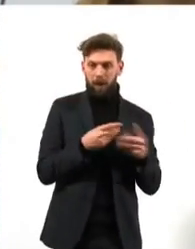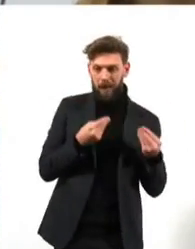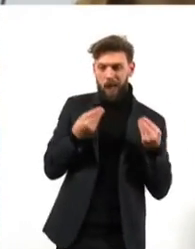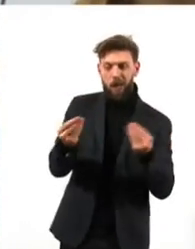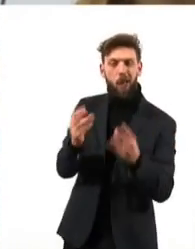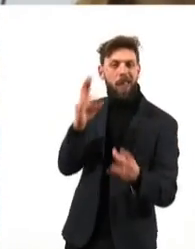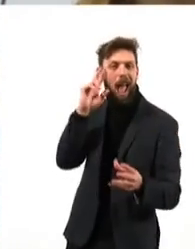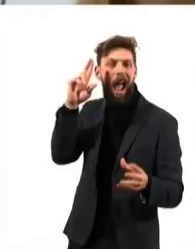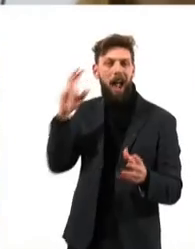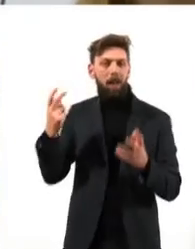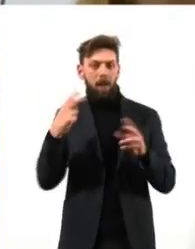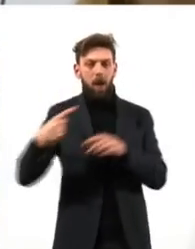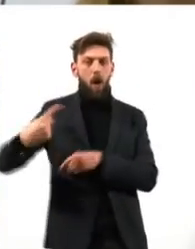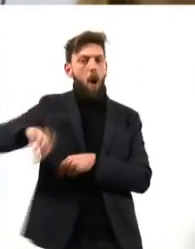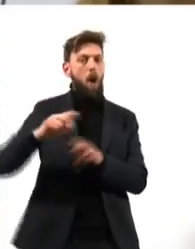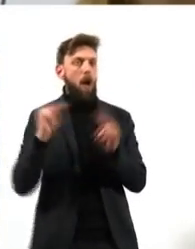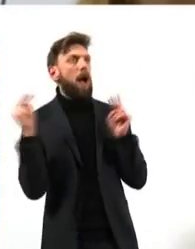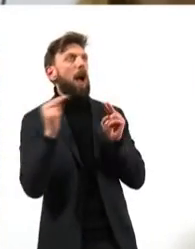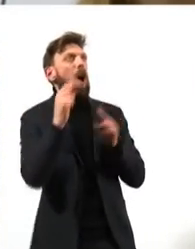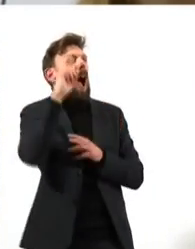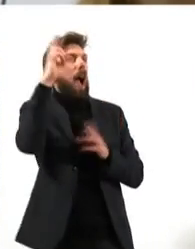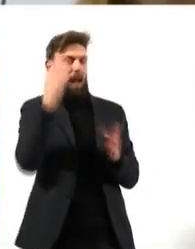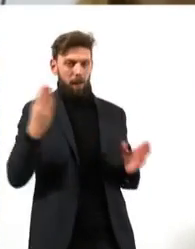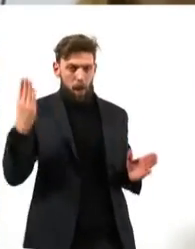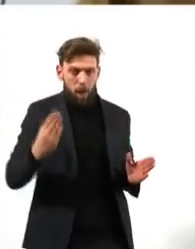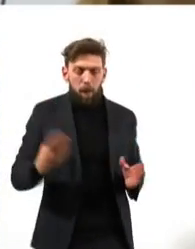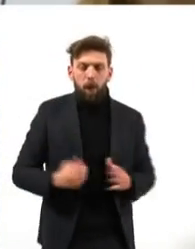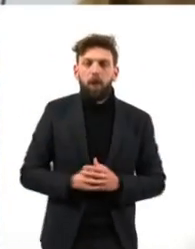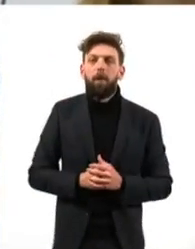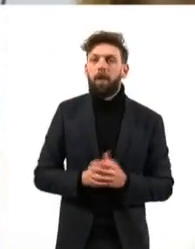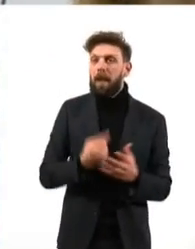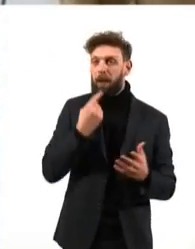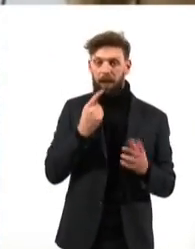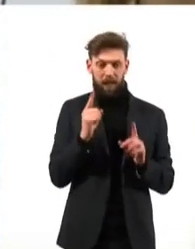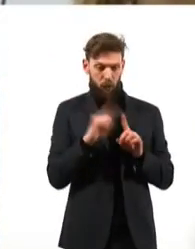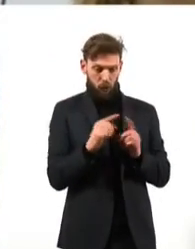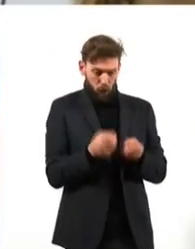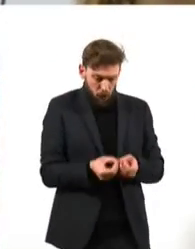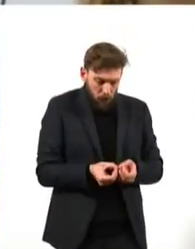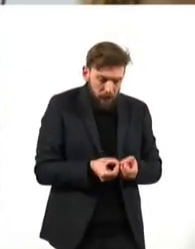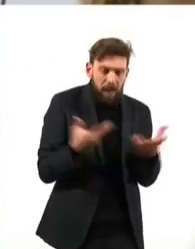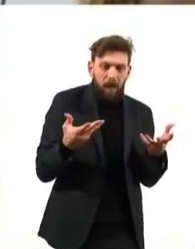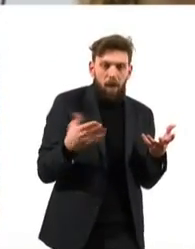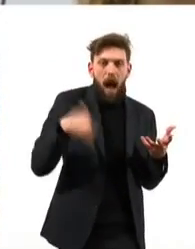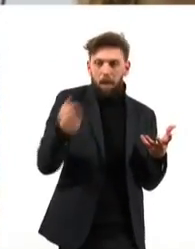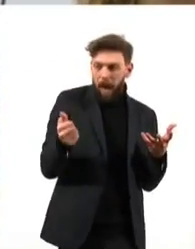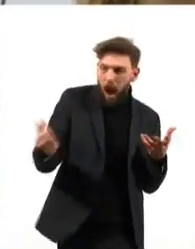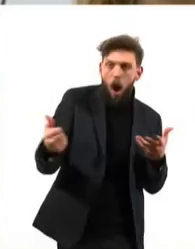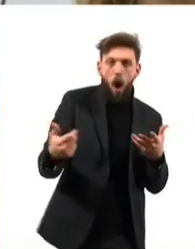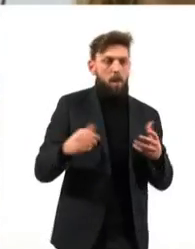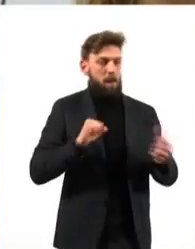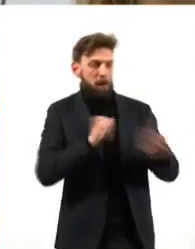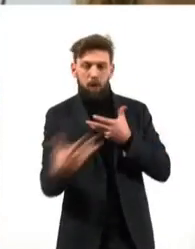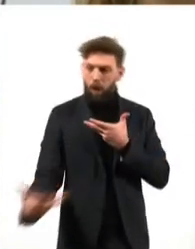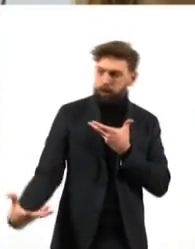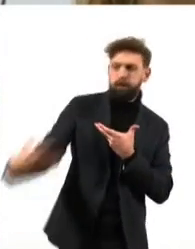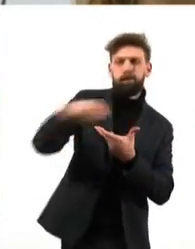C'est ce dont ils ont besoin, c'est-à-dire développer quelque chose pour qu'ils puissent pratiquer du sport et